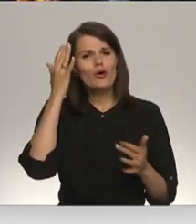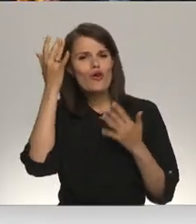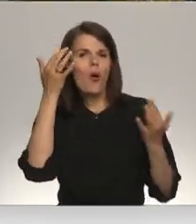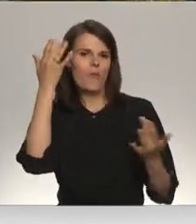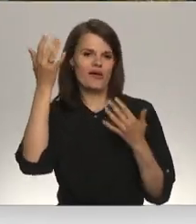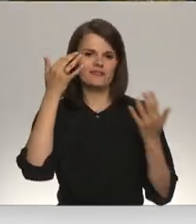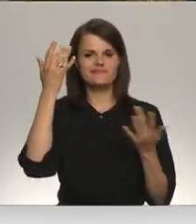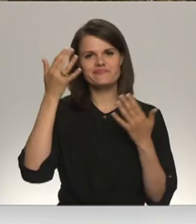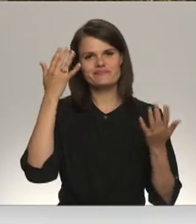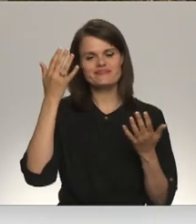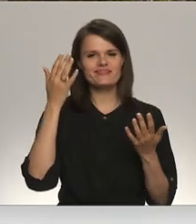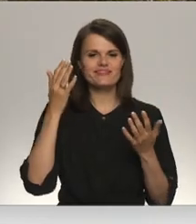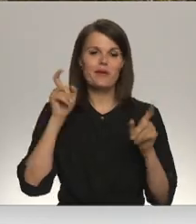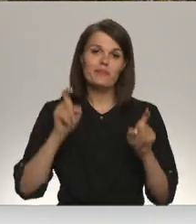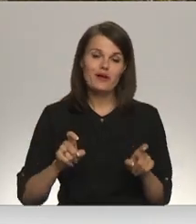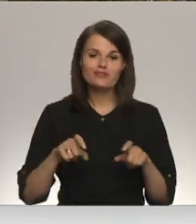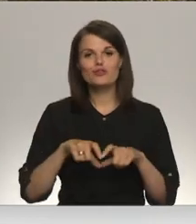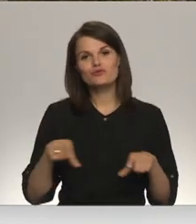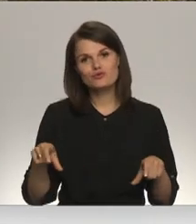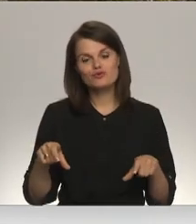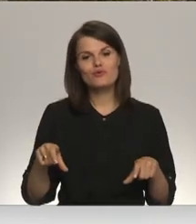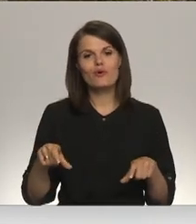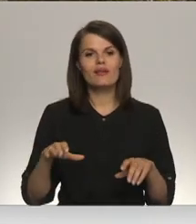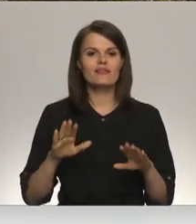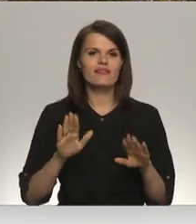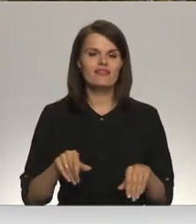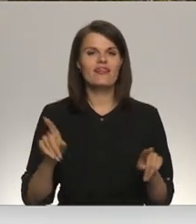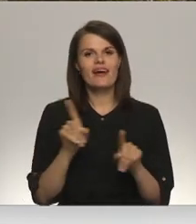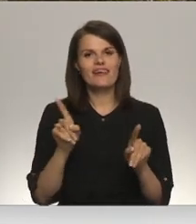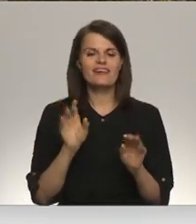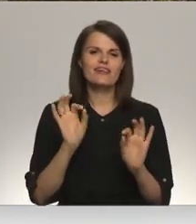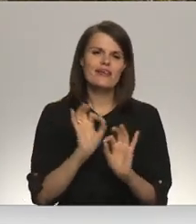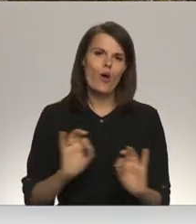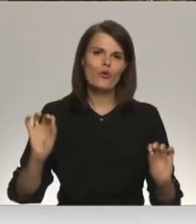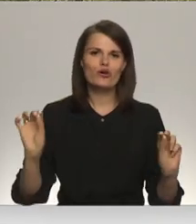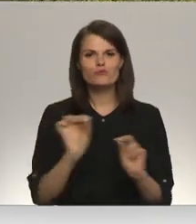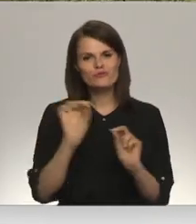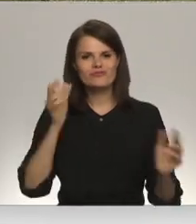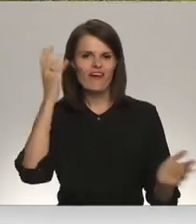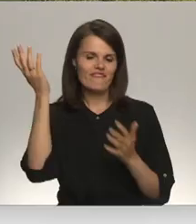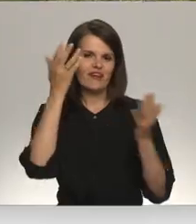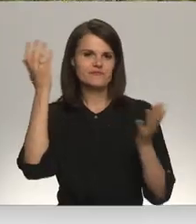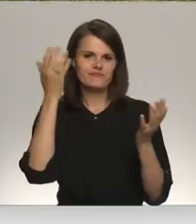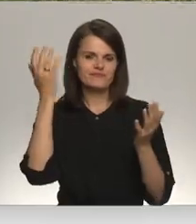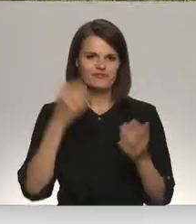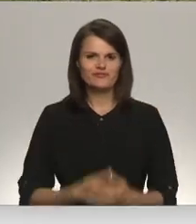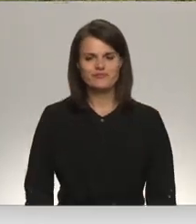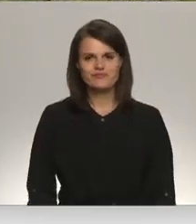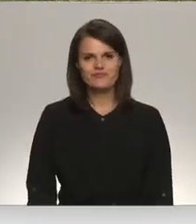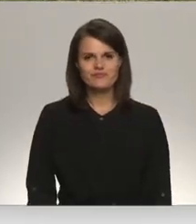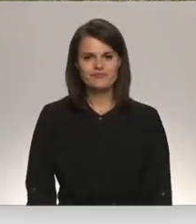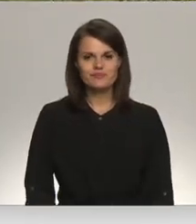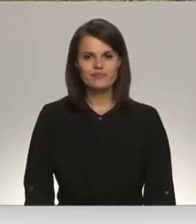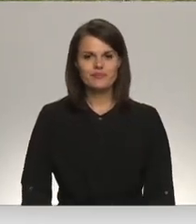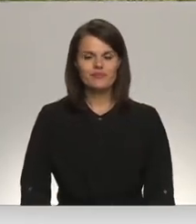romantiski pasēž soliņa, lai ir liega mūzika un vējiņš. Raimonds Tiguls, Rihards Zaļupe